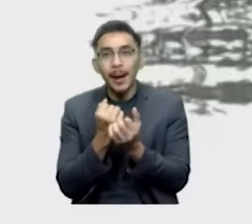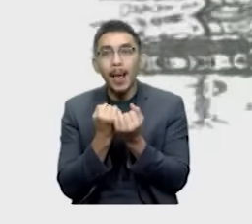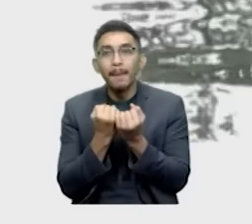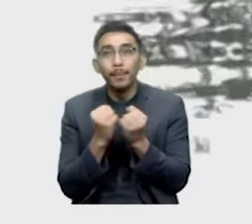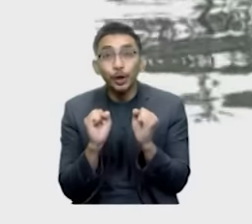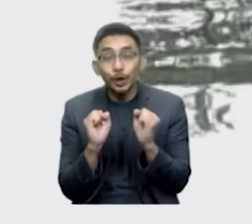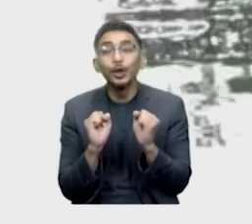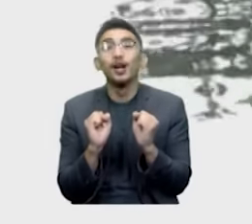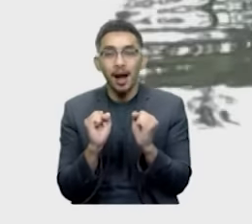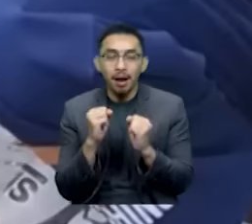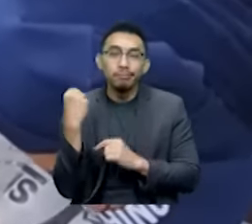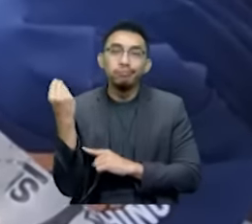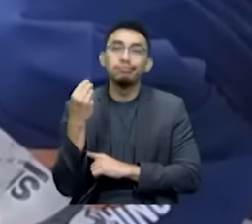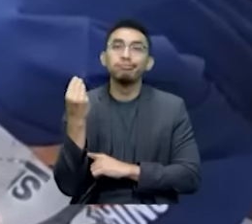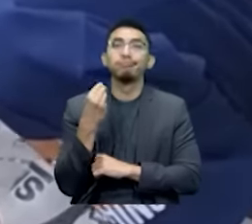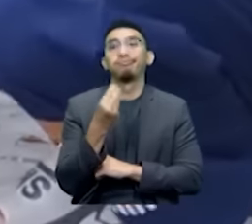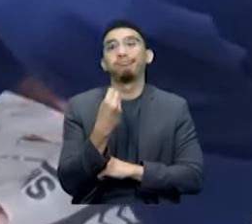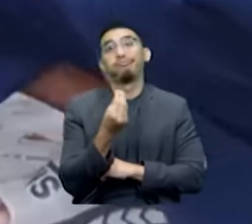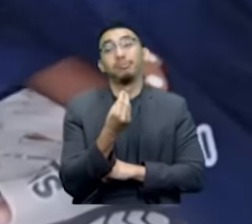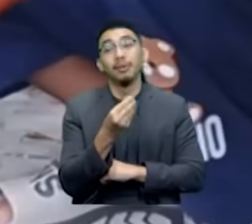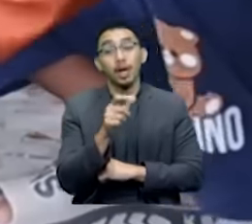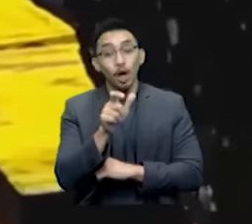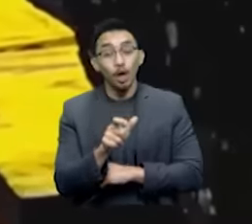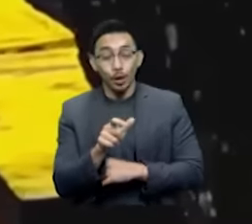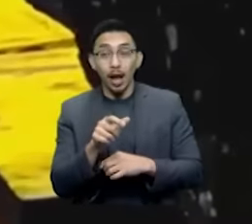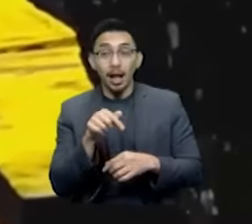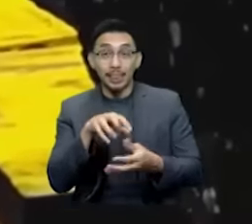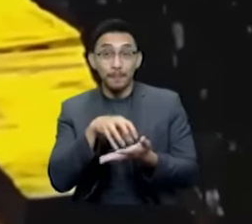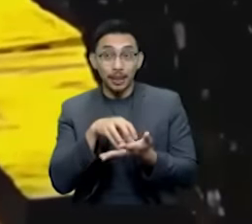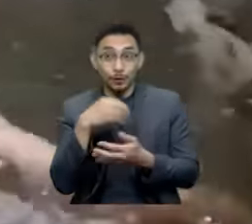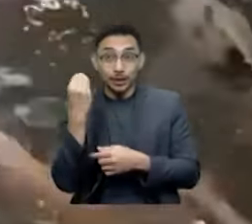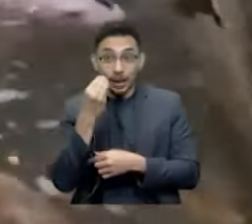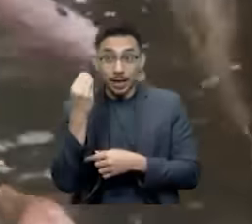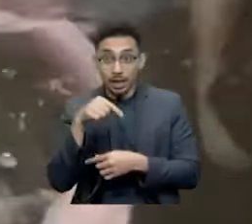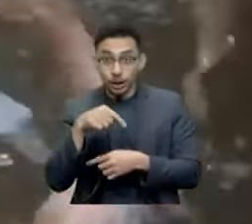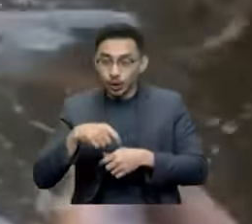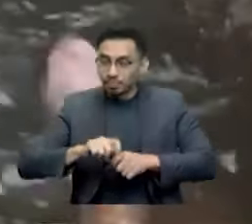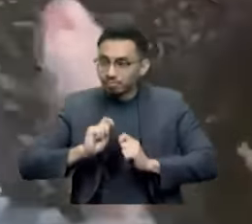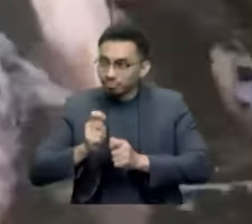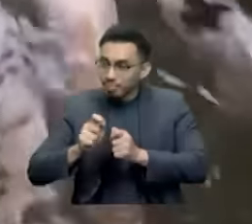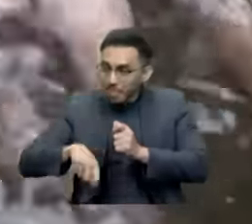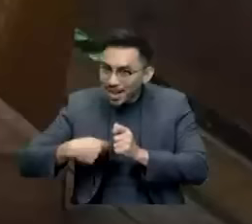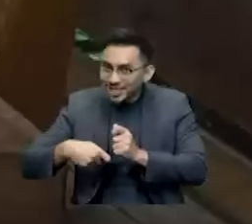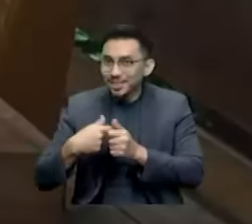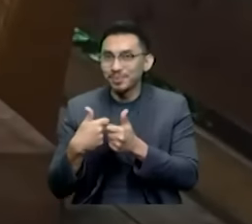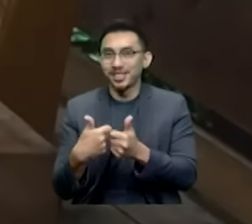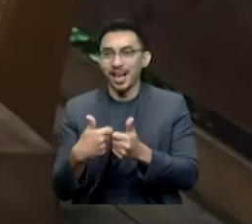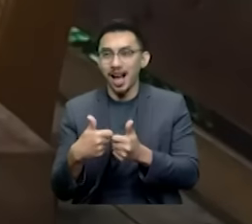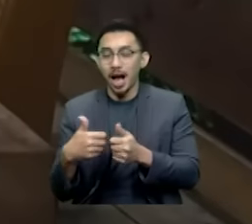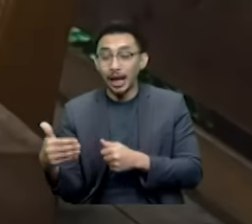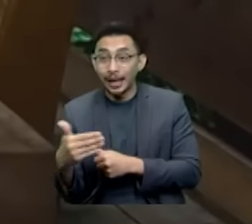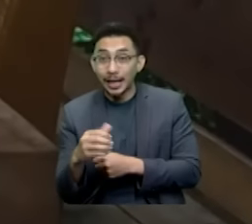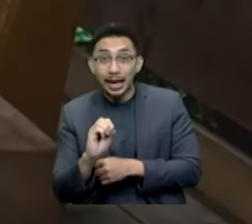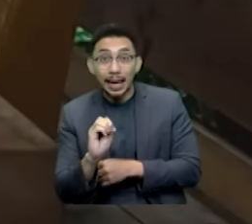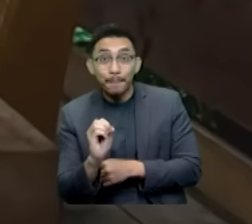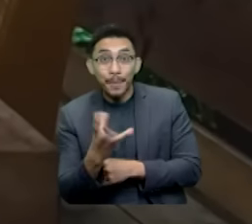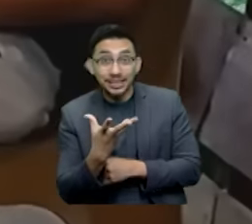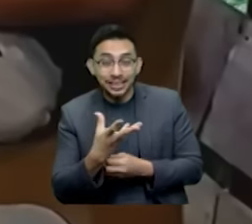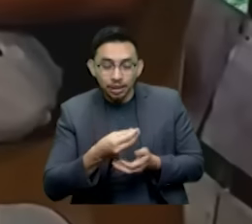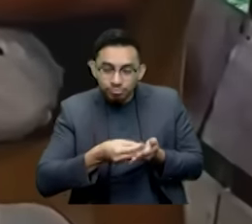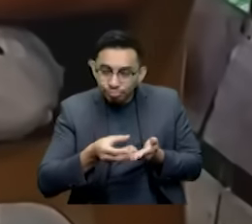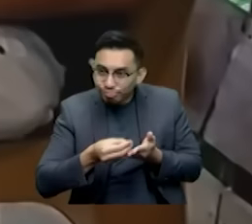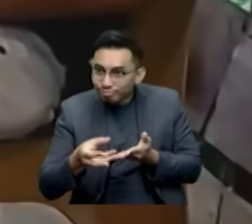wisata tersembunyi ini menawarkan wahana memancing, memberi makan ikan mas, atau sekedar duduk sambil ngopi bersama keluarga atau